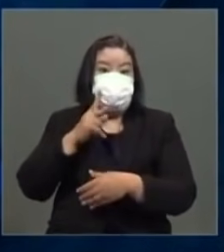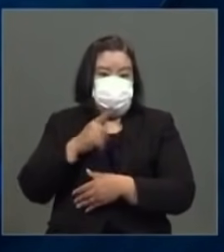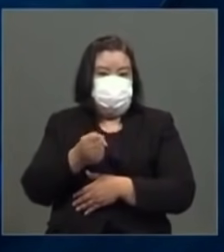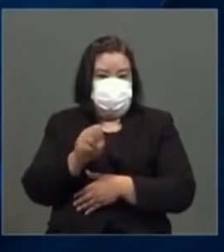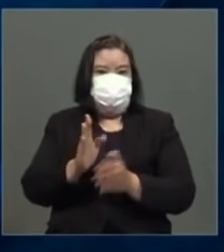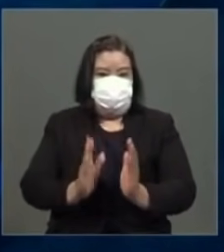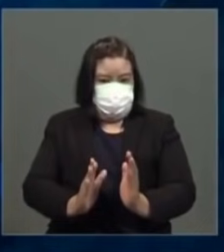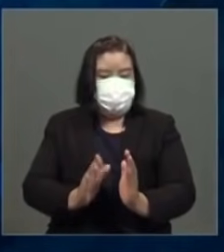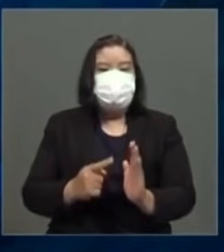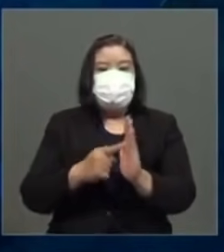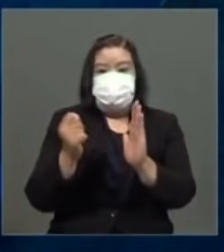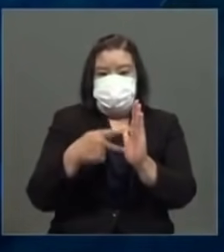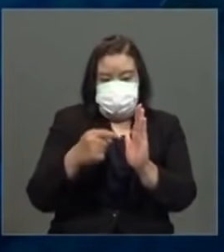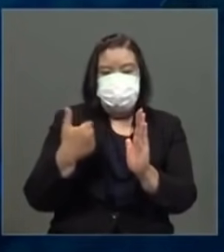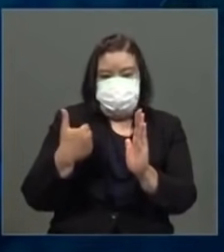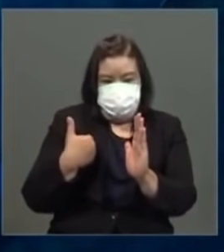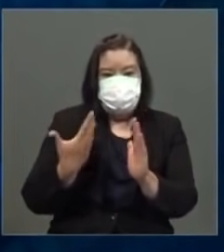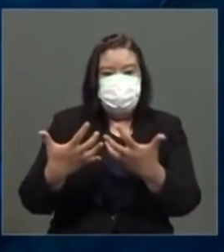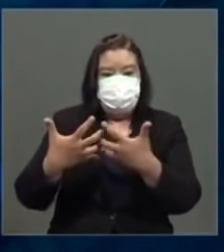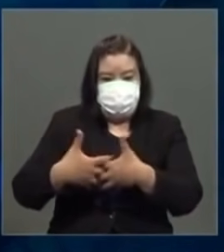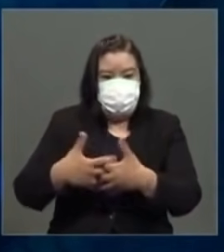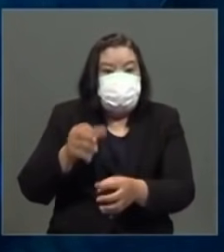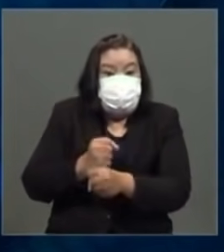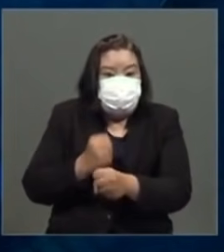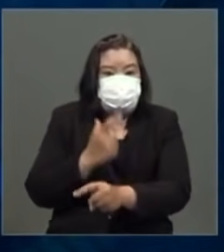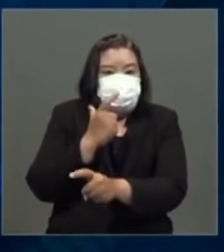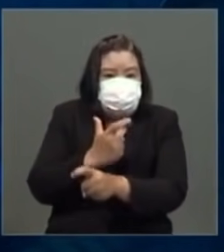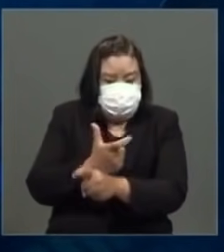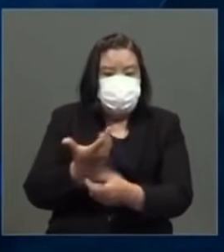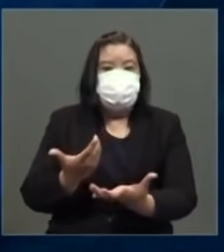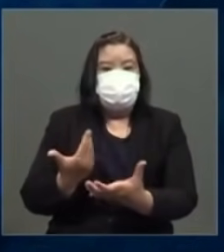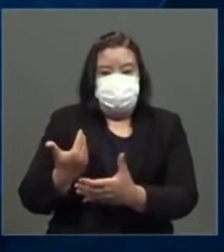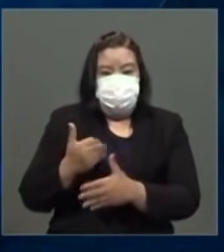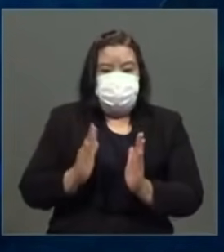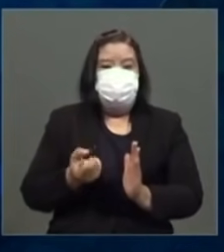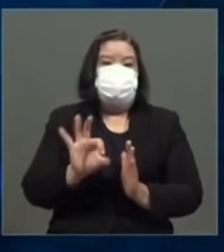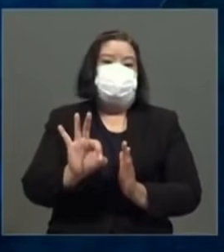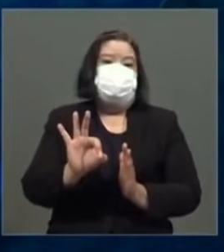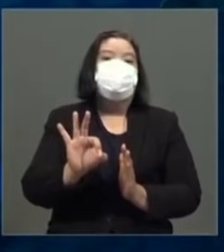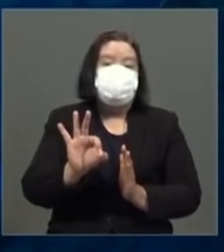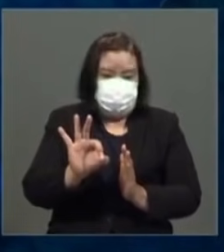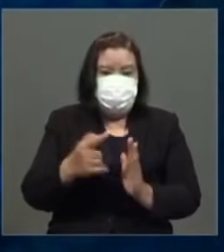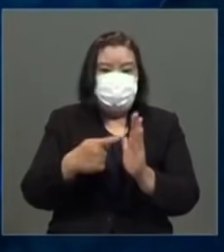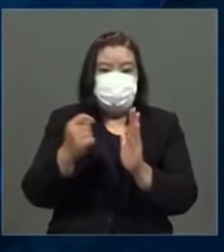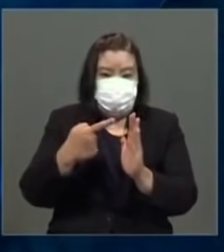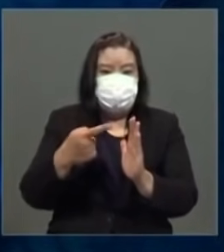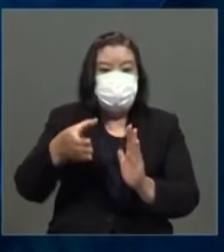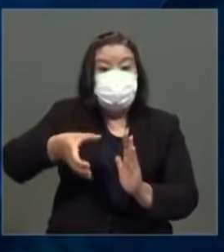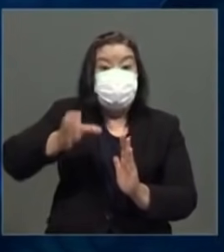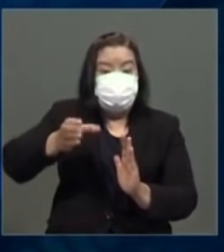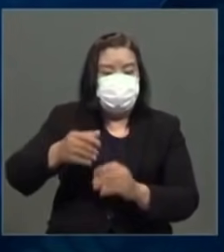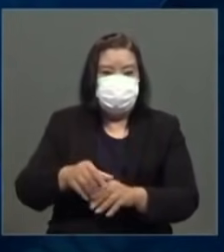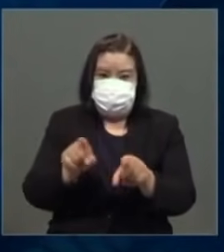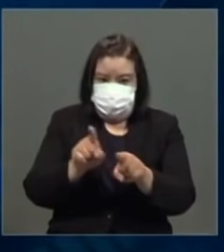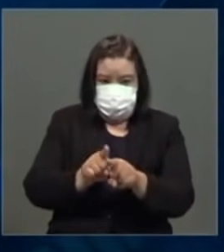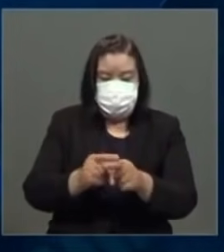านีเกิดขึ้นที่ธัญบุรีเป็นโรงงานอลูมิเนียมอันนี้19นะครับแล้วลาดหลุมแก้วเป็นโรงงานผลิต